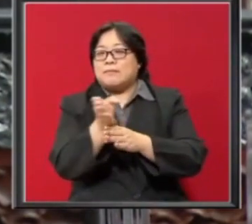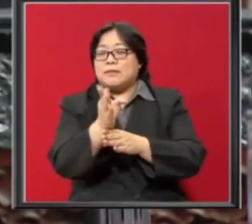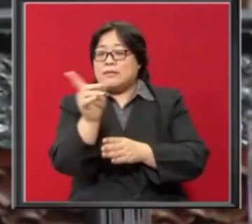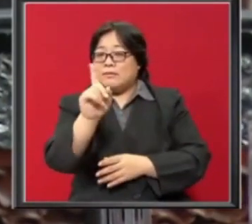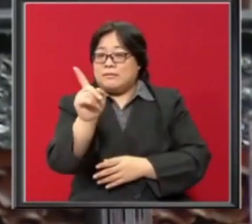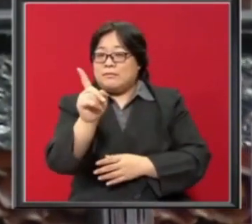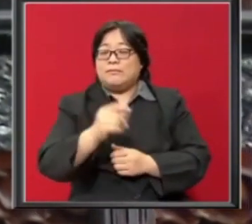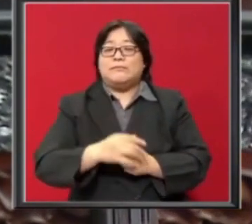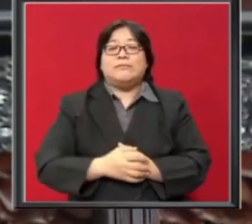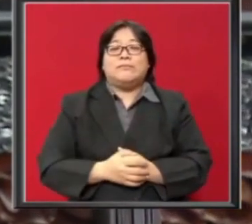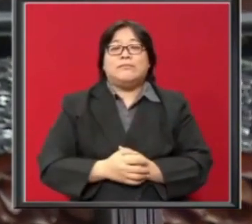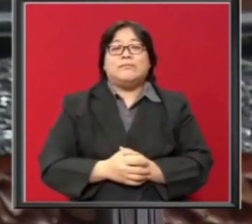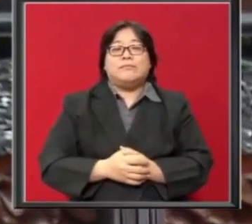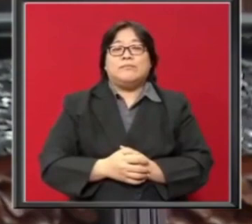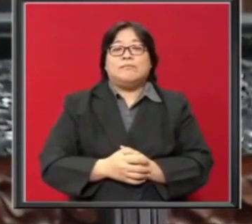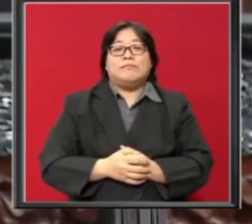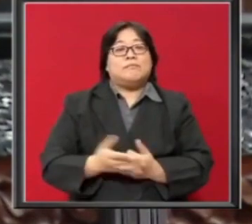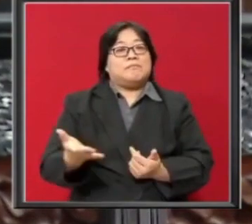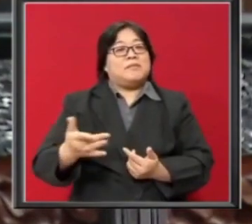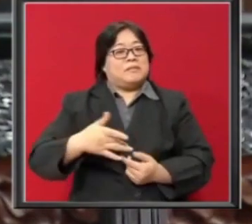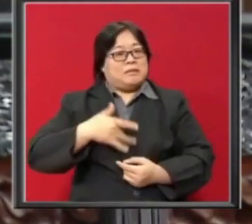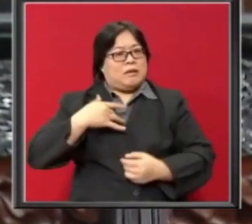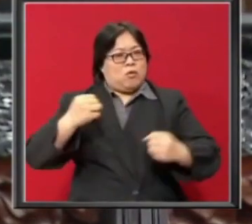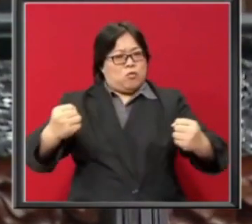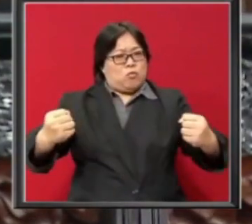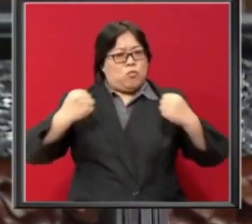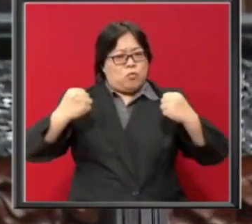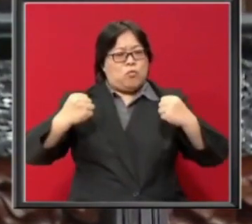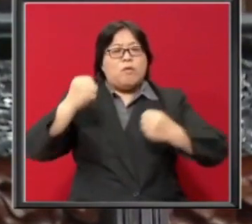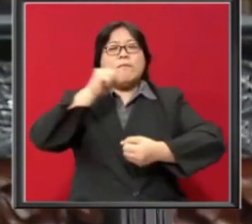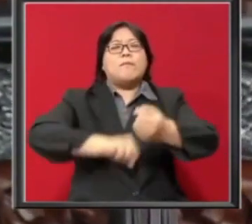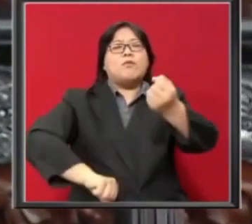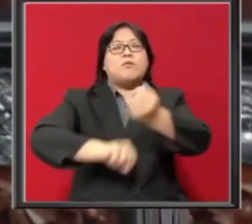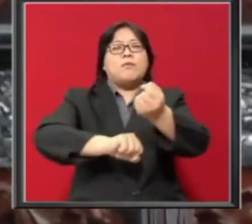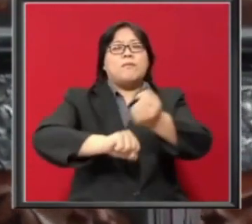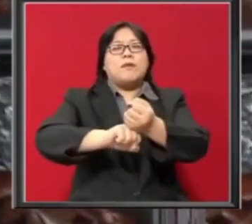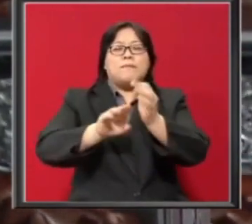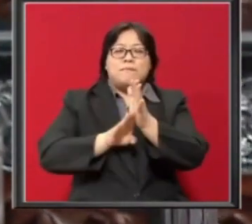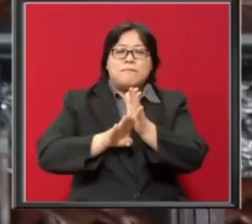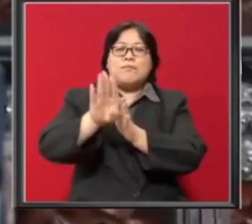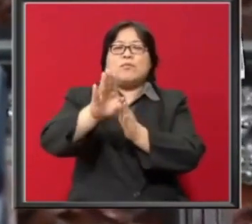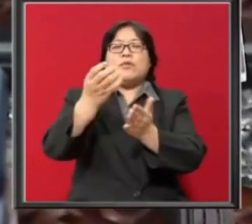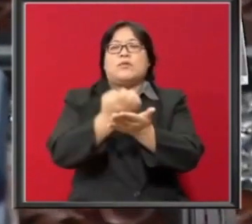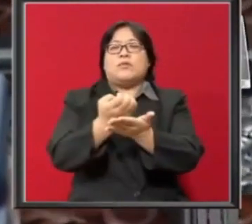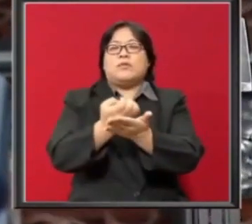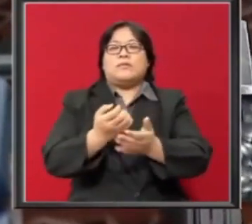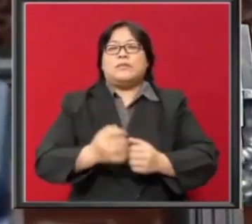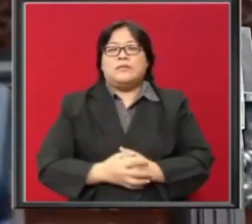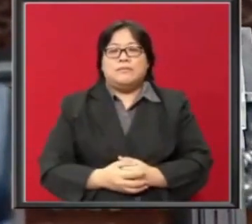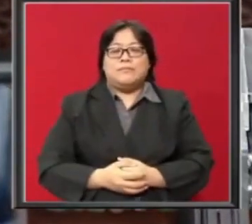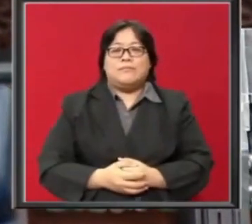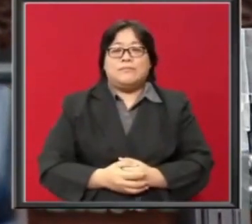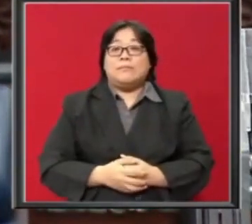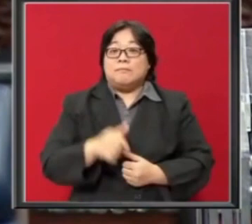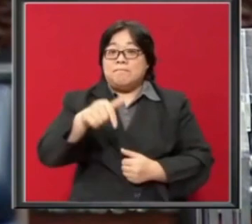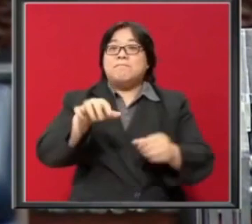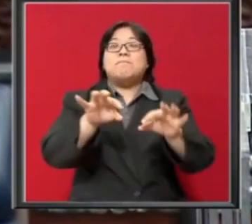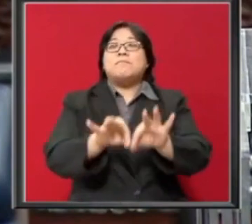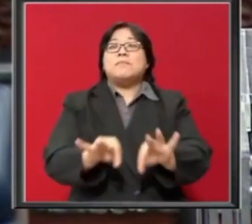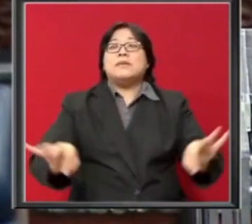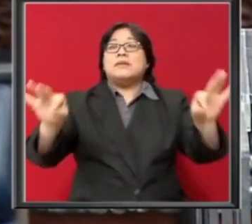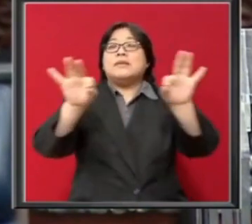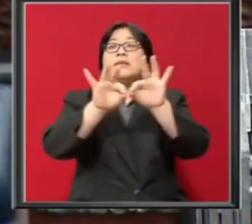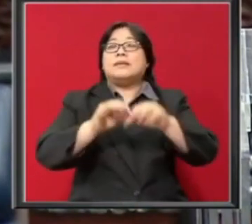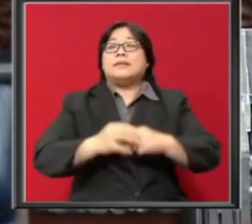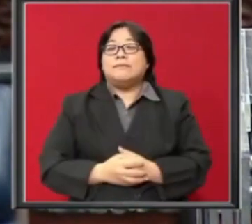yang dikatakan Kukuh menyumbang kepada pertumbuhan ekonomi ini ini penting